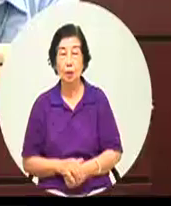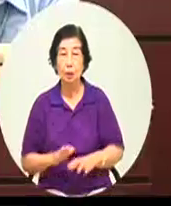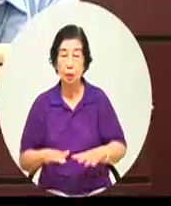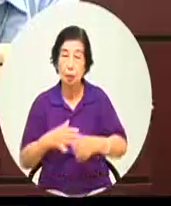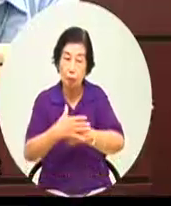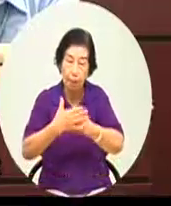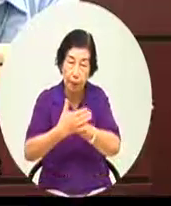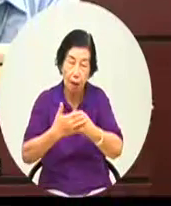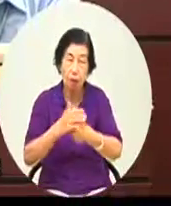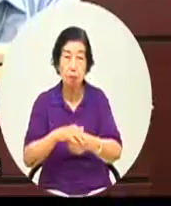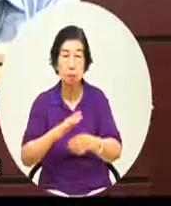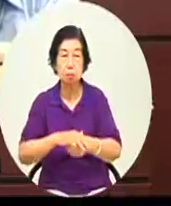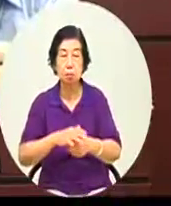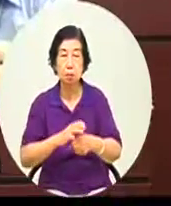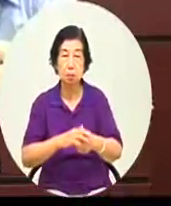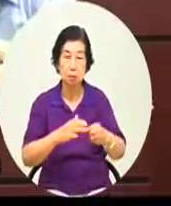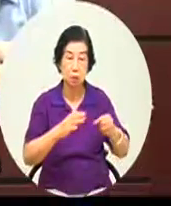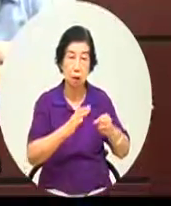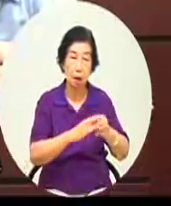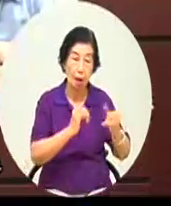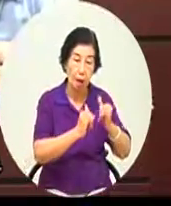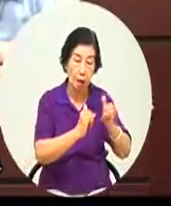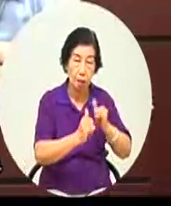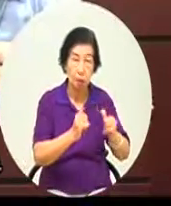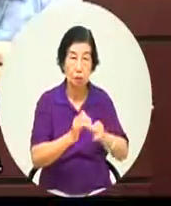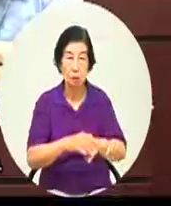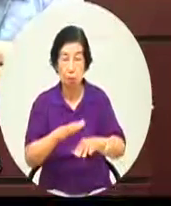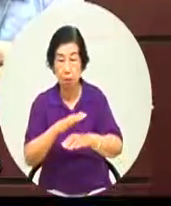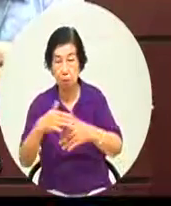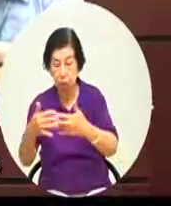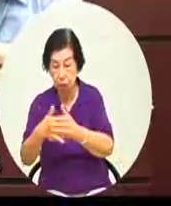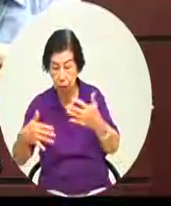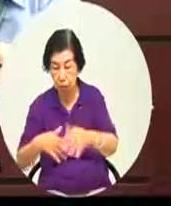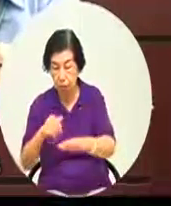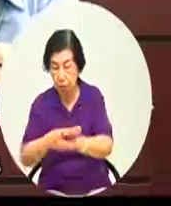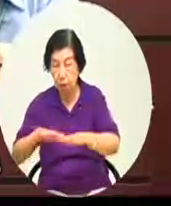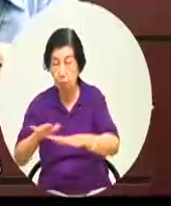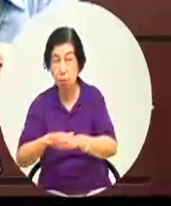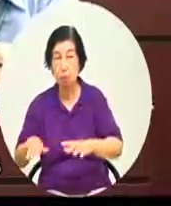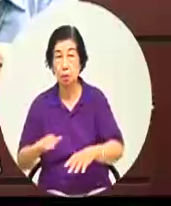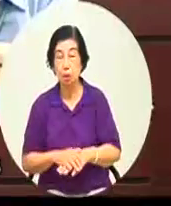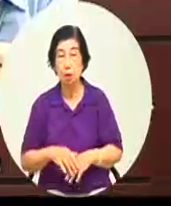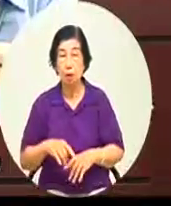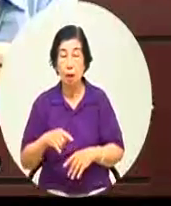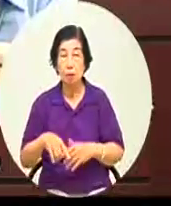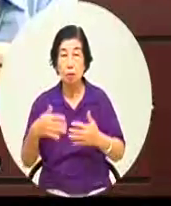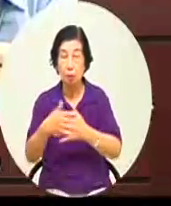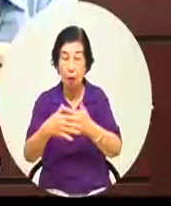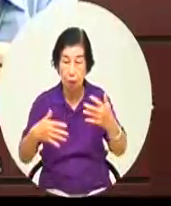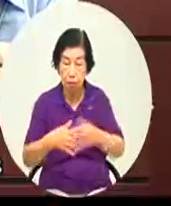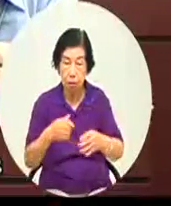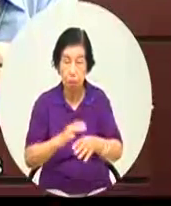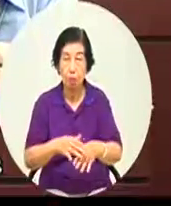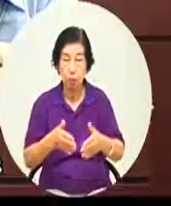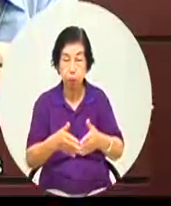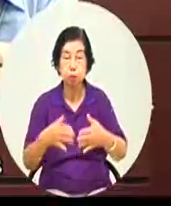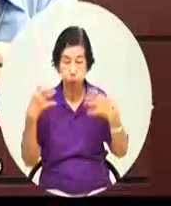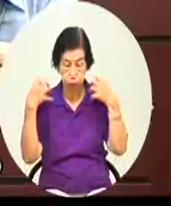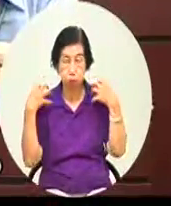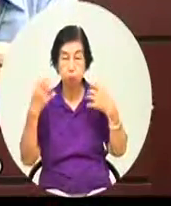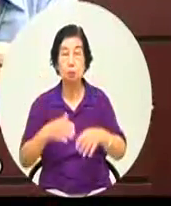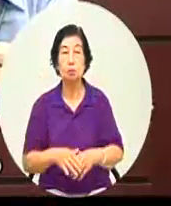市民的安全，特别在交通安全上面，这个当然是我们交通局还有相关单位责无旁贷的责任。我